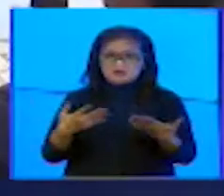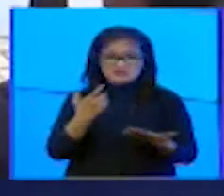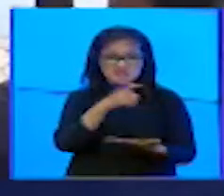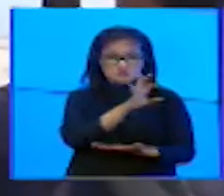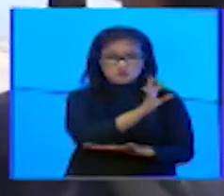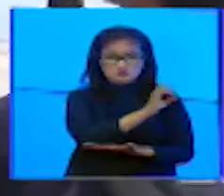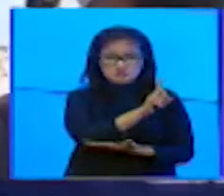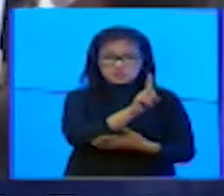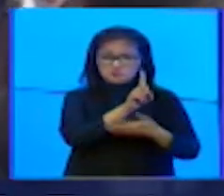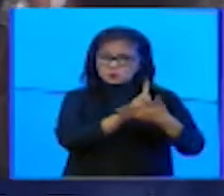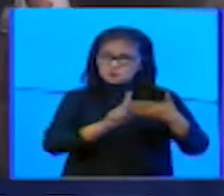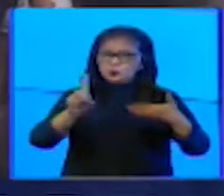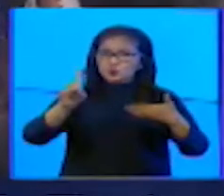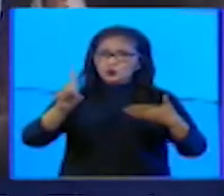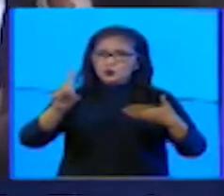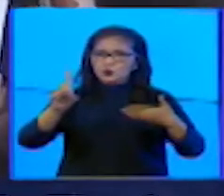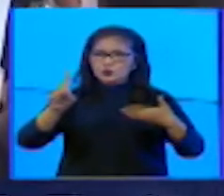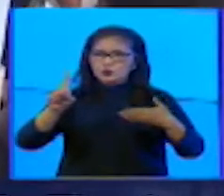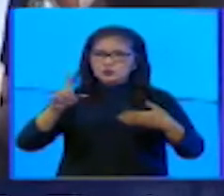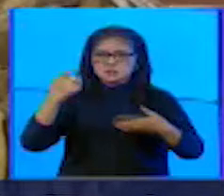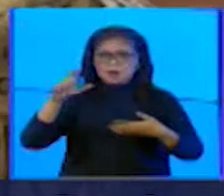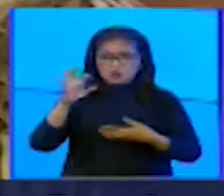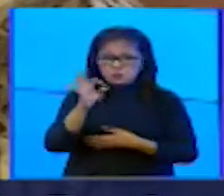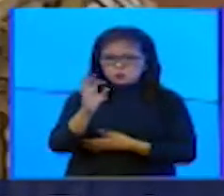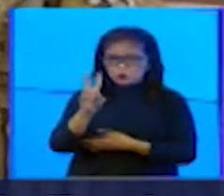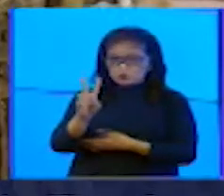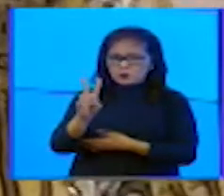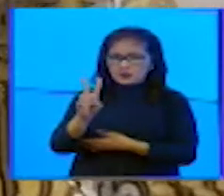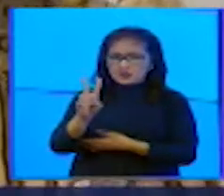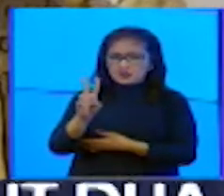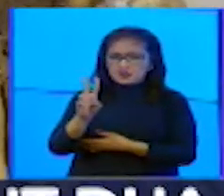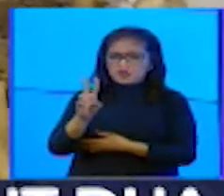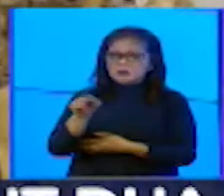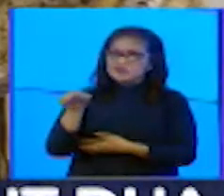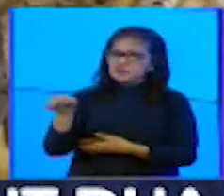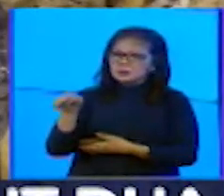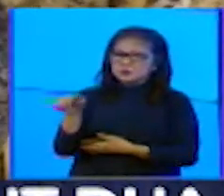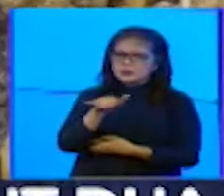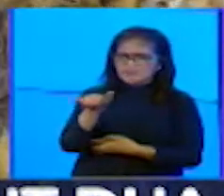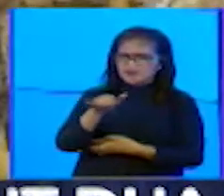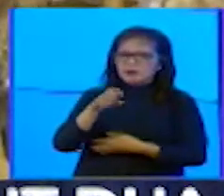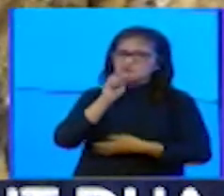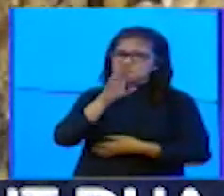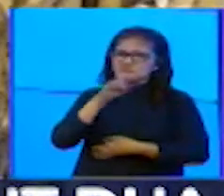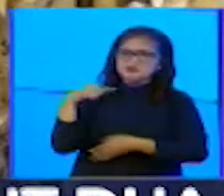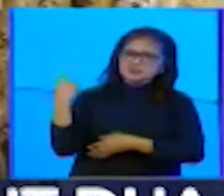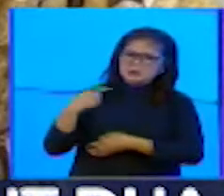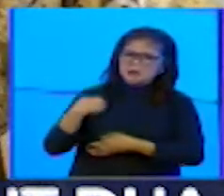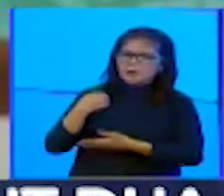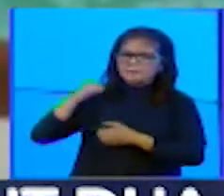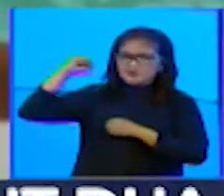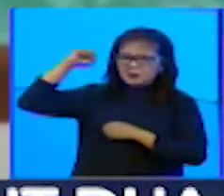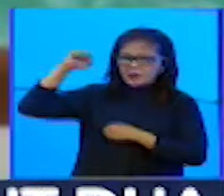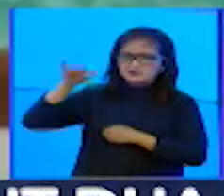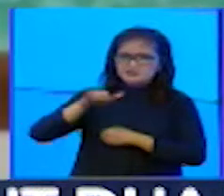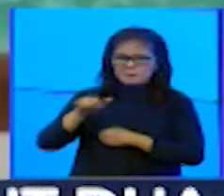lain. Sementara paslon nomor urut 2 Latifah Sohib Didik Budi Mulyono juga mengklaim kemenangan dalam kontestasi Pilkada Kabupaten